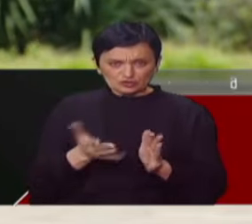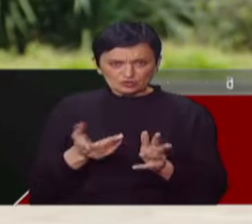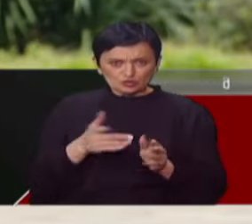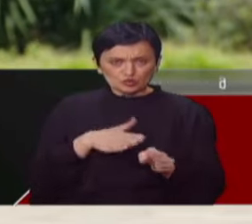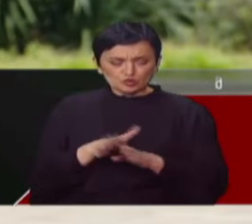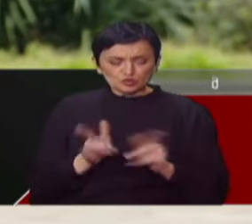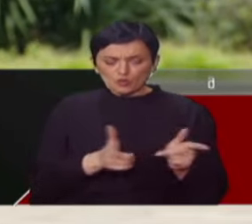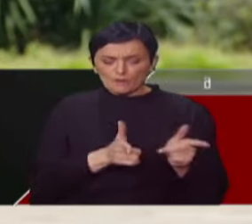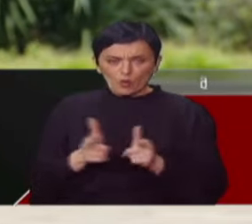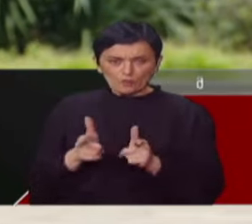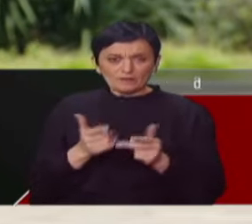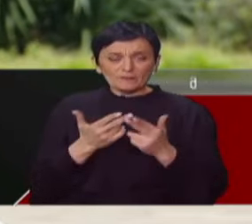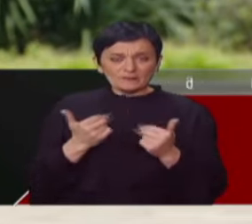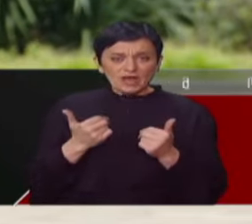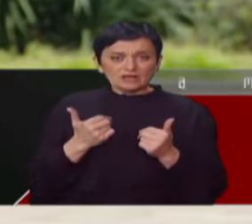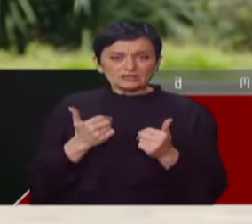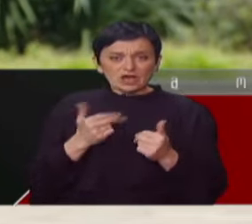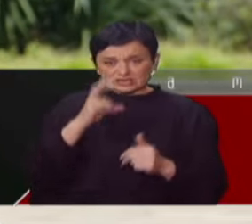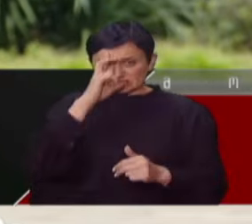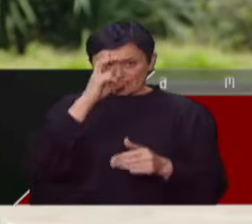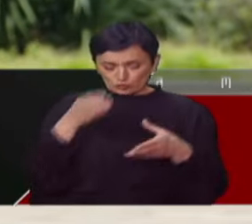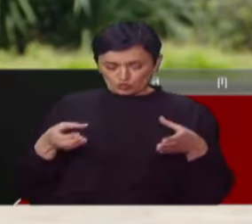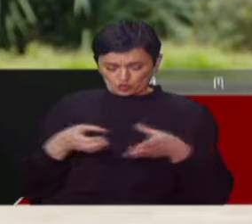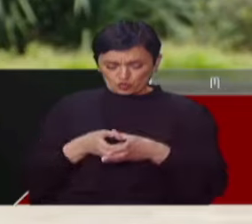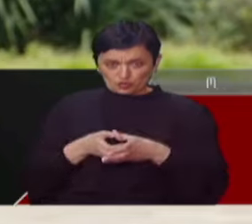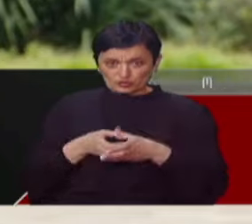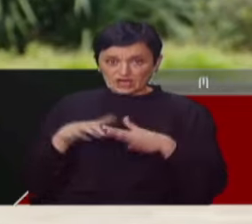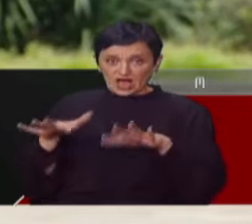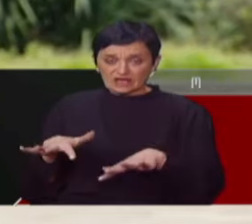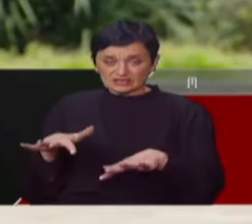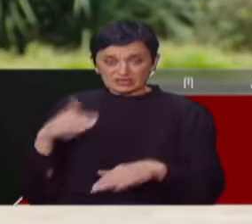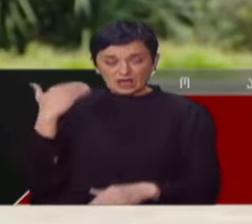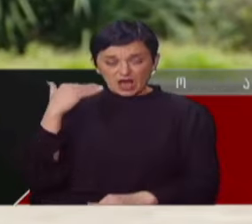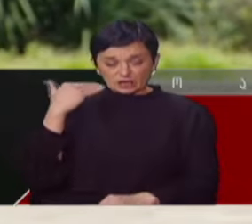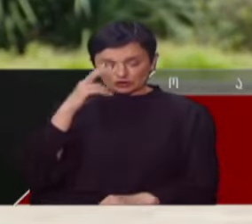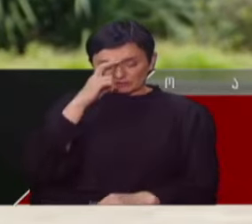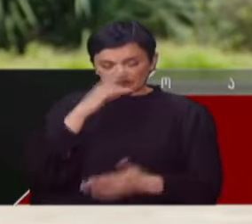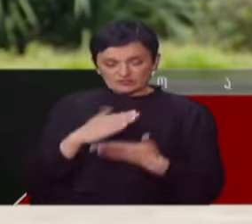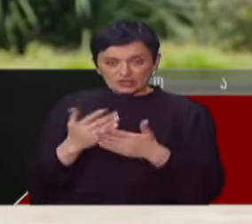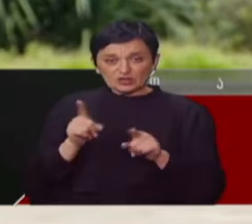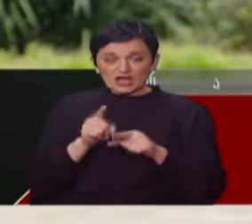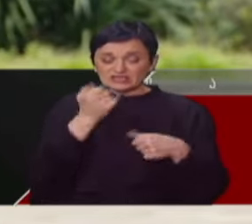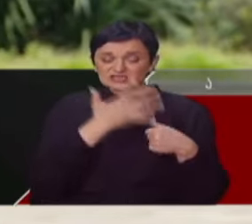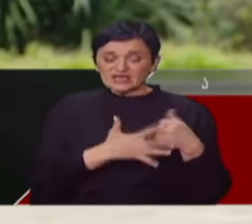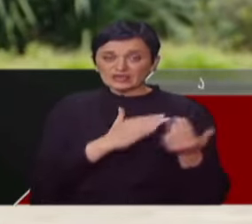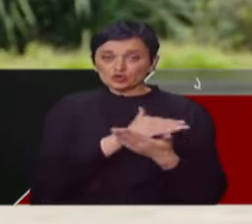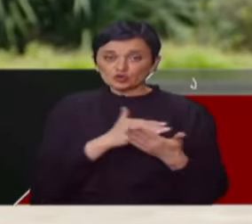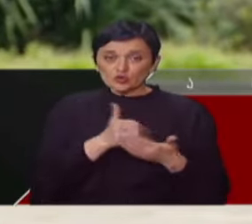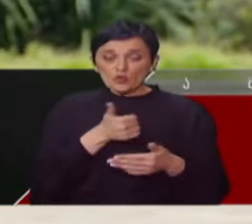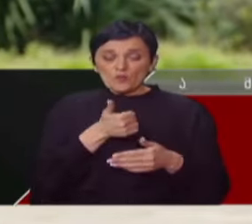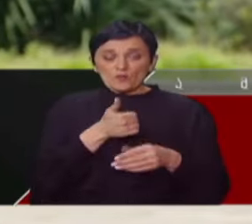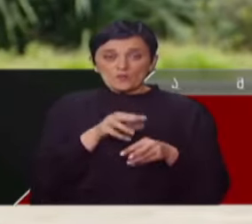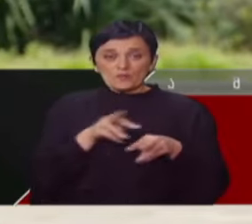i-a nicit, i-a nicit, i-a nicit, i-a nicit, i-a nicit, i-a nicit, i-a nicit, i-a nicit, i-a nicit, არის მთავრობის ნაწილში ასევე ცენტრალურ დონეზე